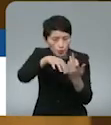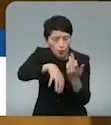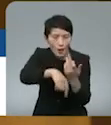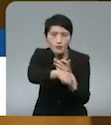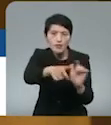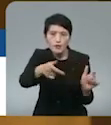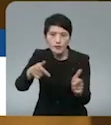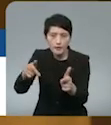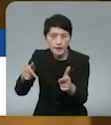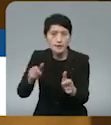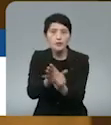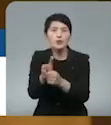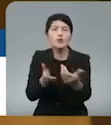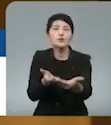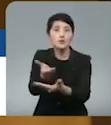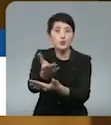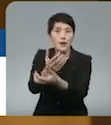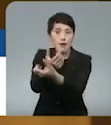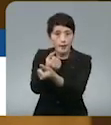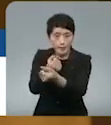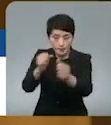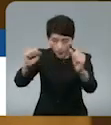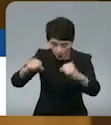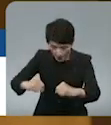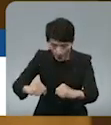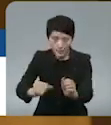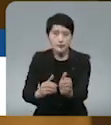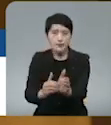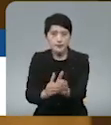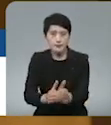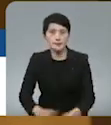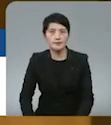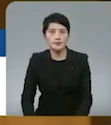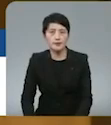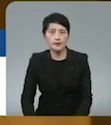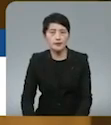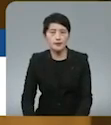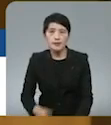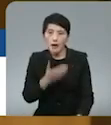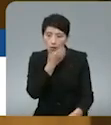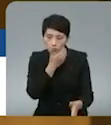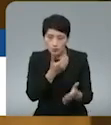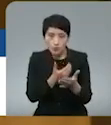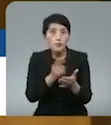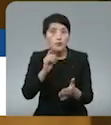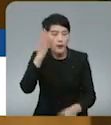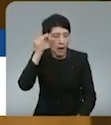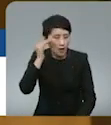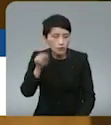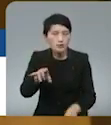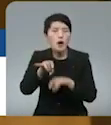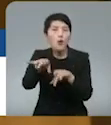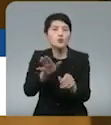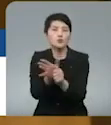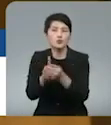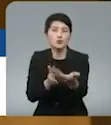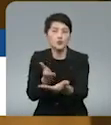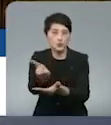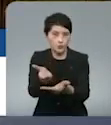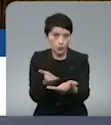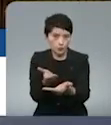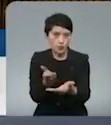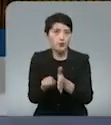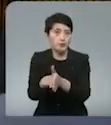à envoyer ses troupes lors de la guerre de corée et salué le sacrifice des 17000 soldats australiens qui ont combattu pour défendre